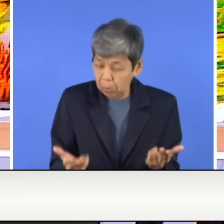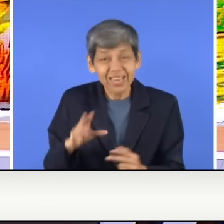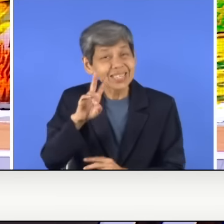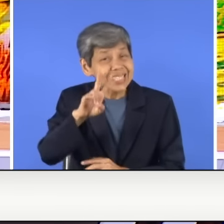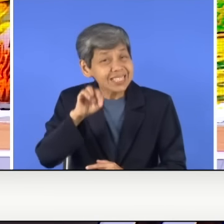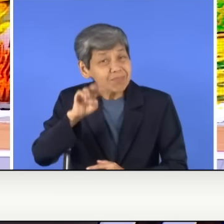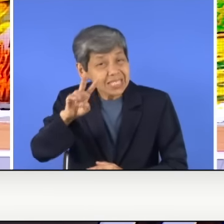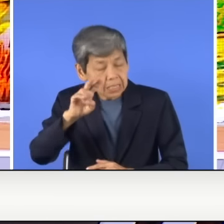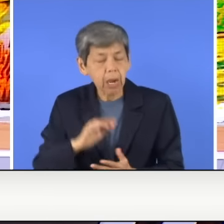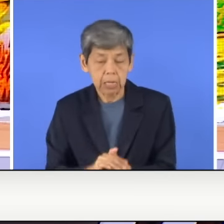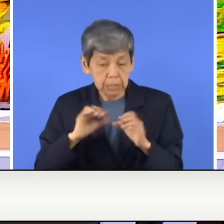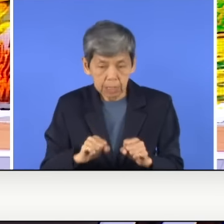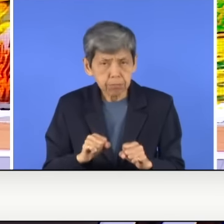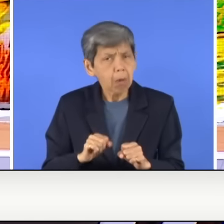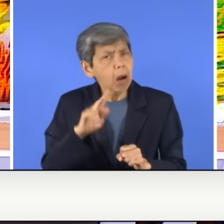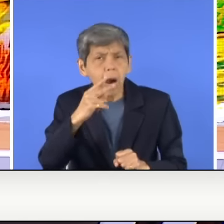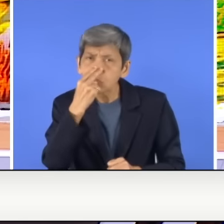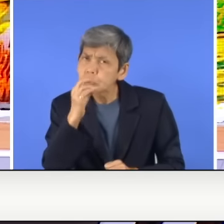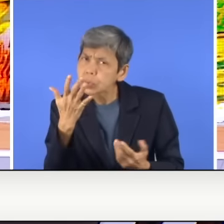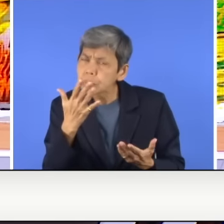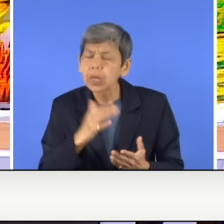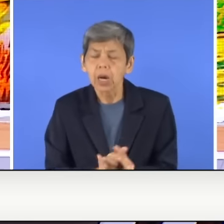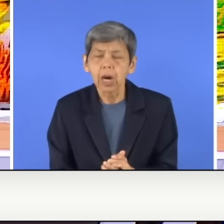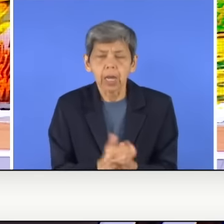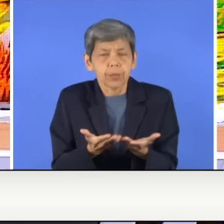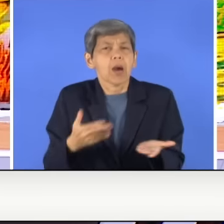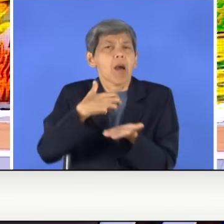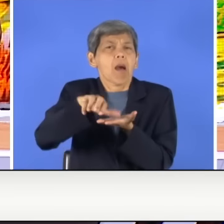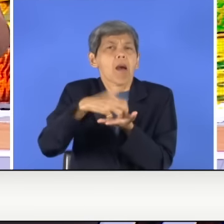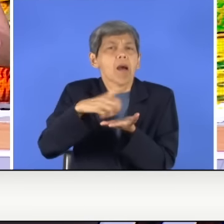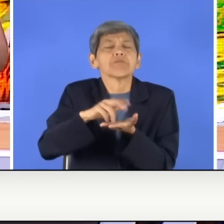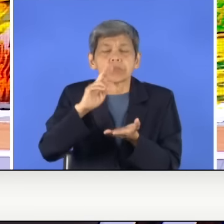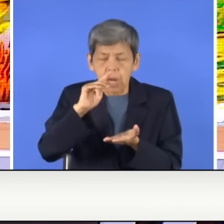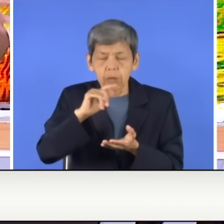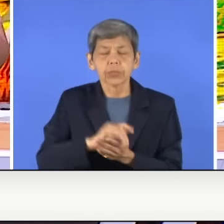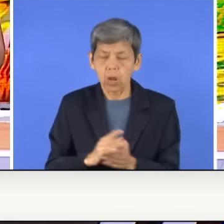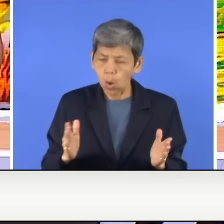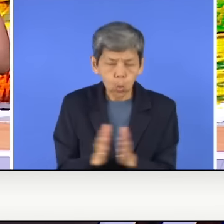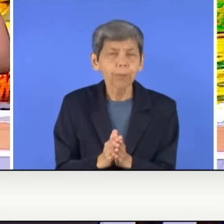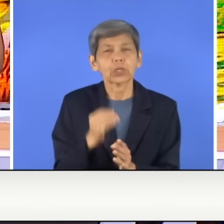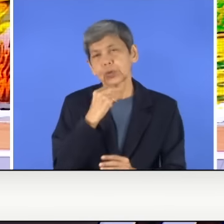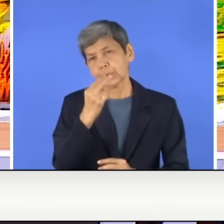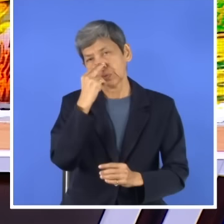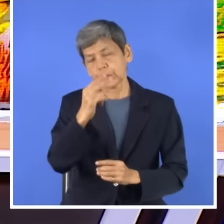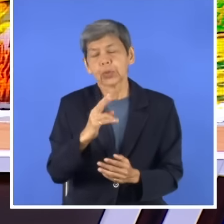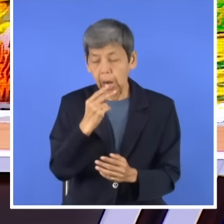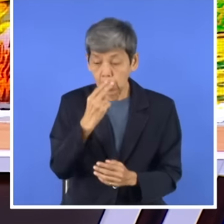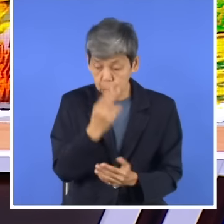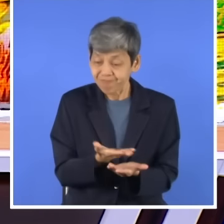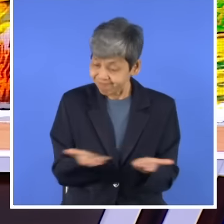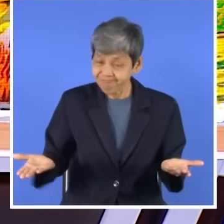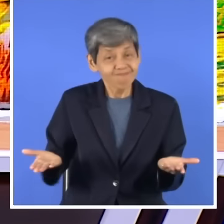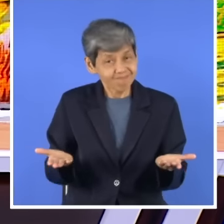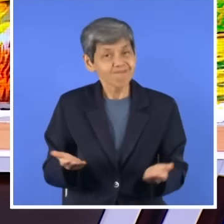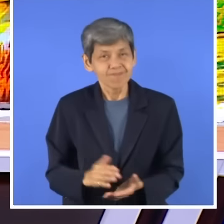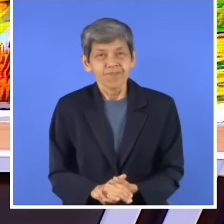นะแต่ว่าตอนจับไม่เห็นมีข่าวนะแต่ว่าเอามาแถลงก็เป็นข่าวแบบนี ้ก็เอามารวมๆกันเลยทีเด ีย วข่าวก็ได้เห็นว่าเป็นแบบบิ๊กล็อตเล